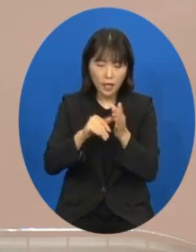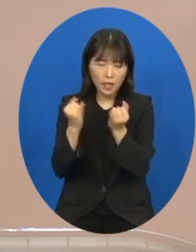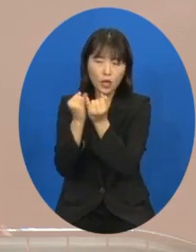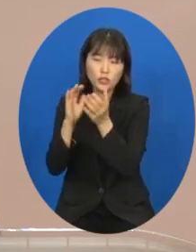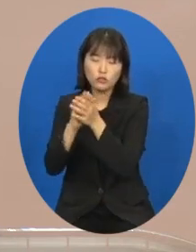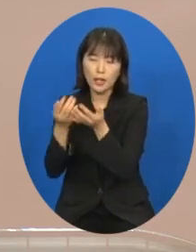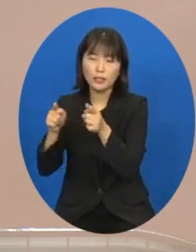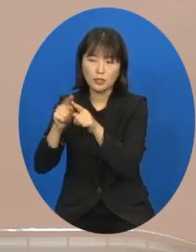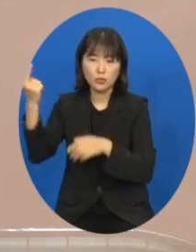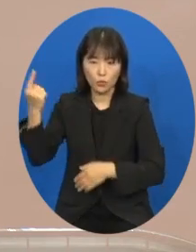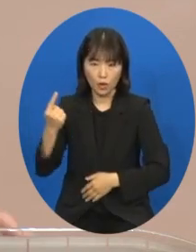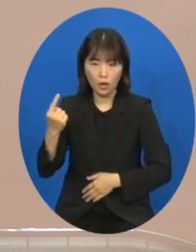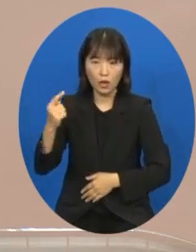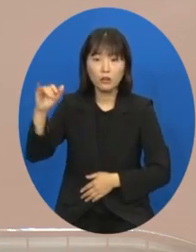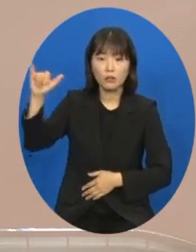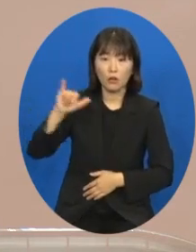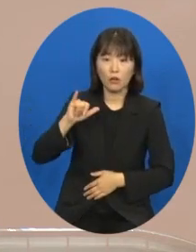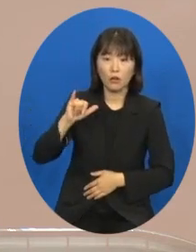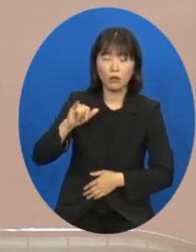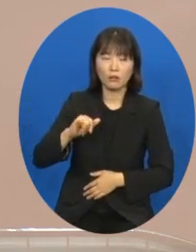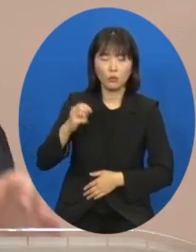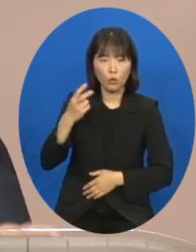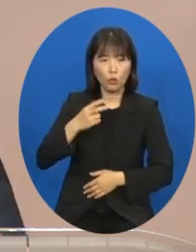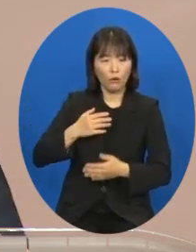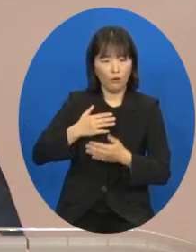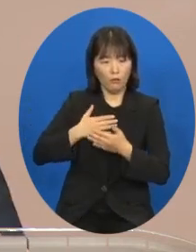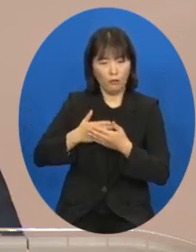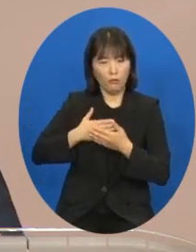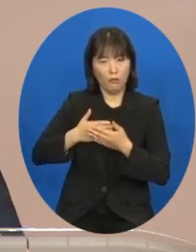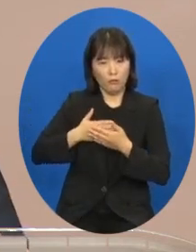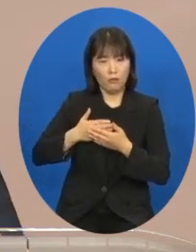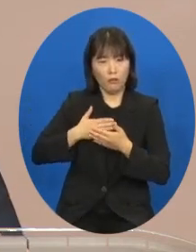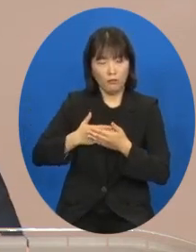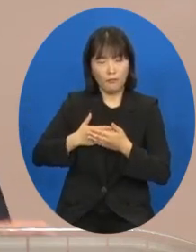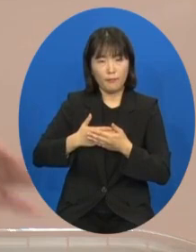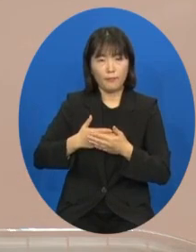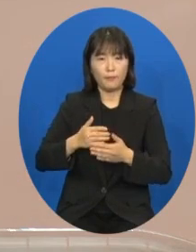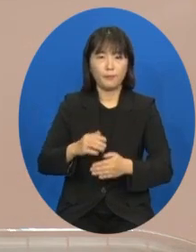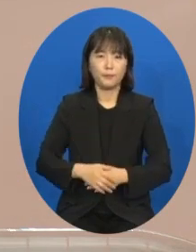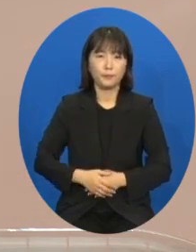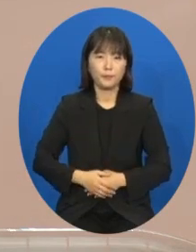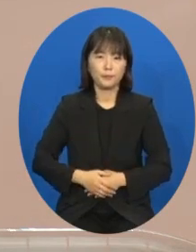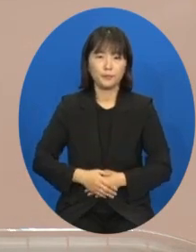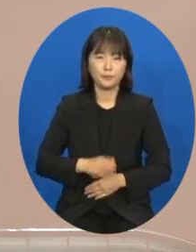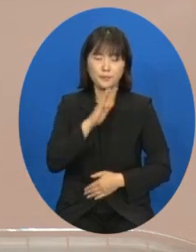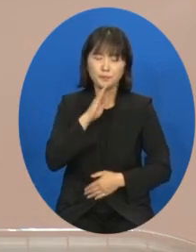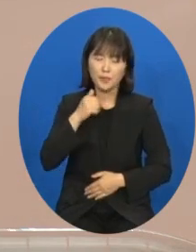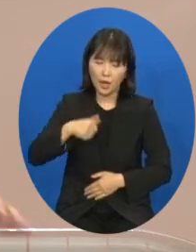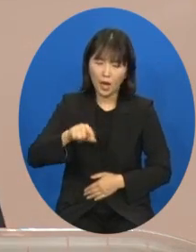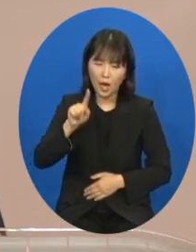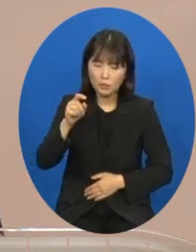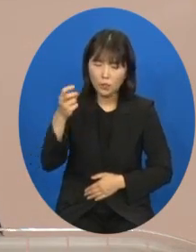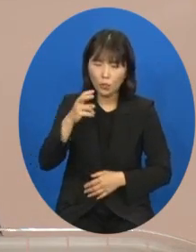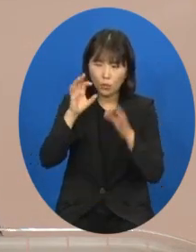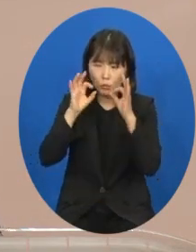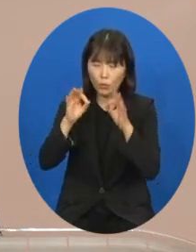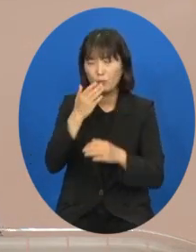오겠다고. 또 가슴이 막 뛰는 거예요. 그 아들을 한번 또